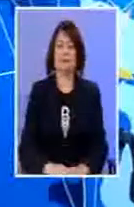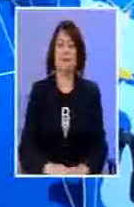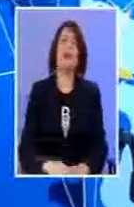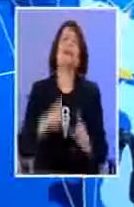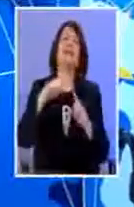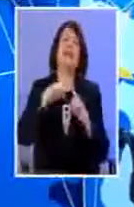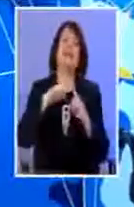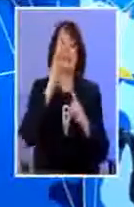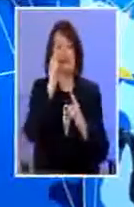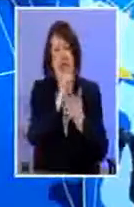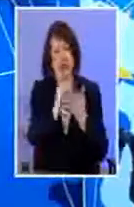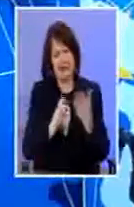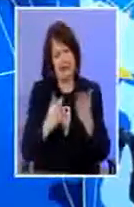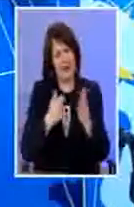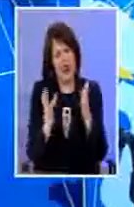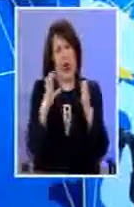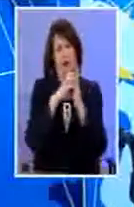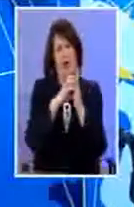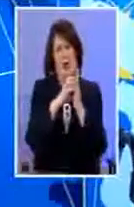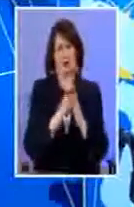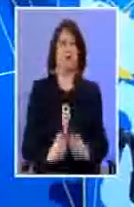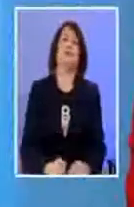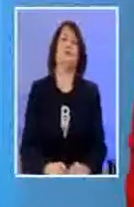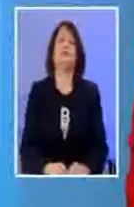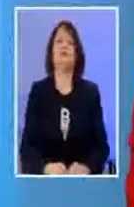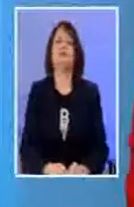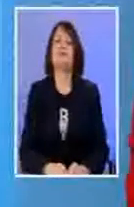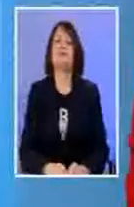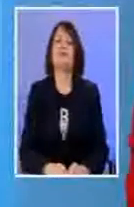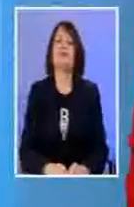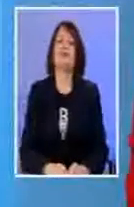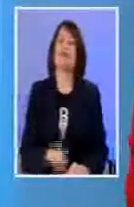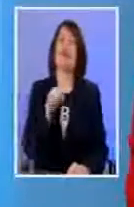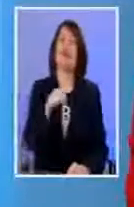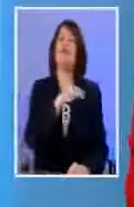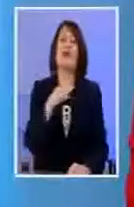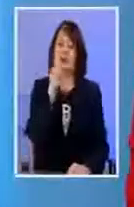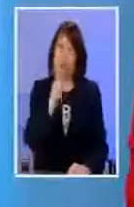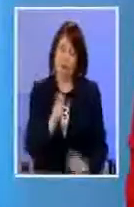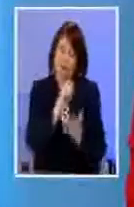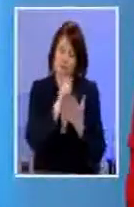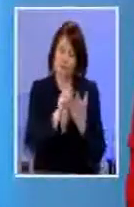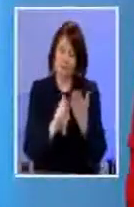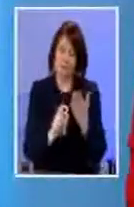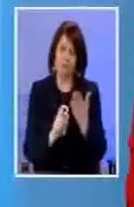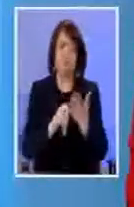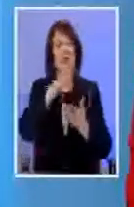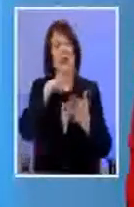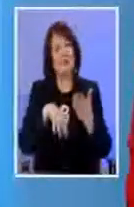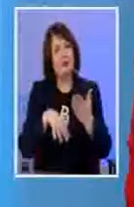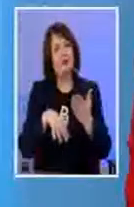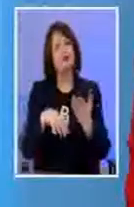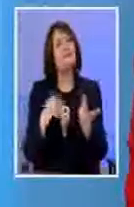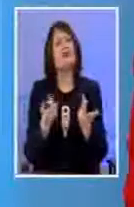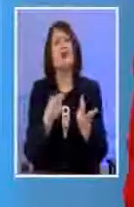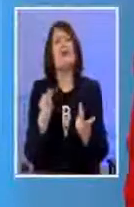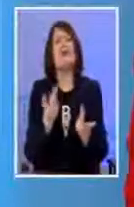ναι. Ακριβώς. Αυτό το θέμα το οποίο πραγματευόσαστε εσείς στο κείμενο αυτό είναι κάτι που